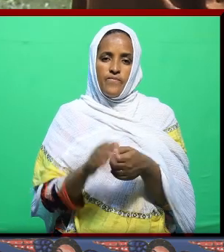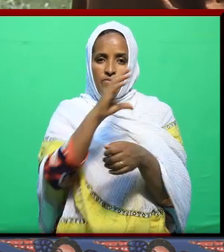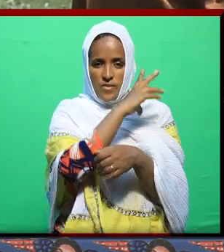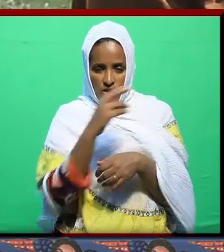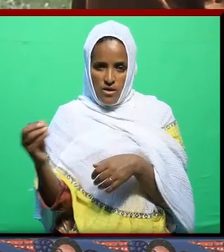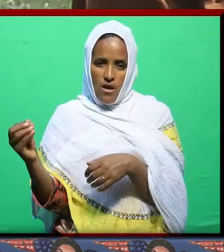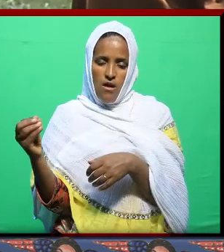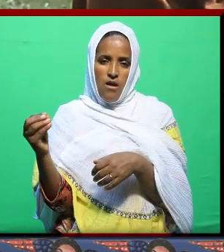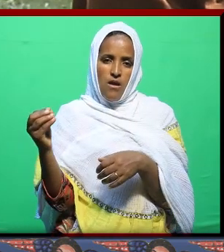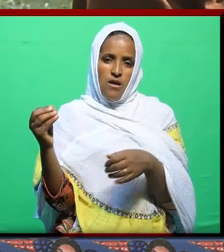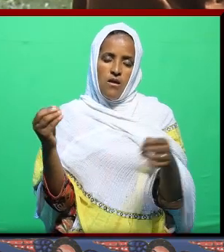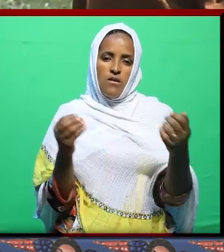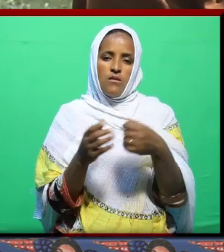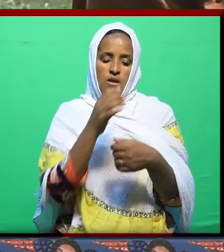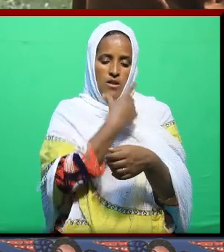እና